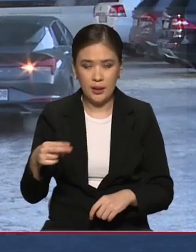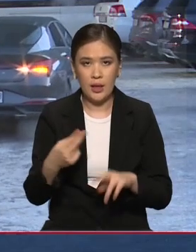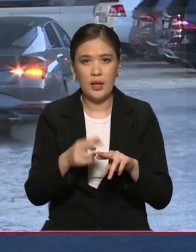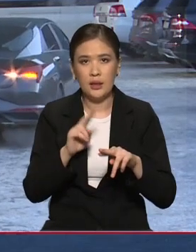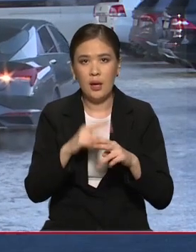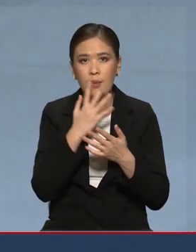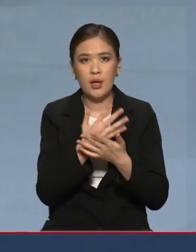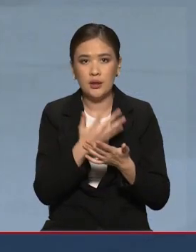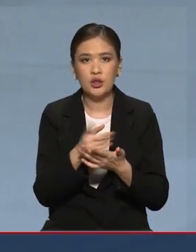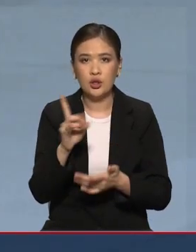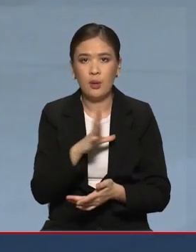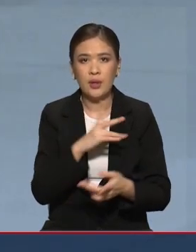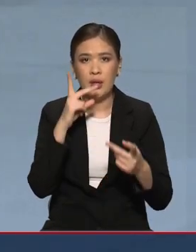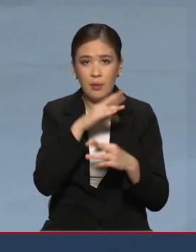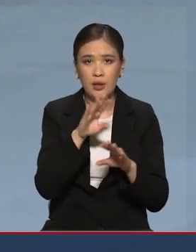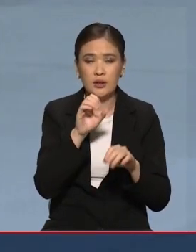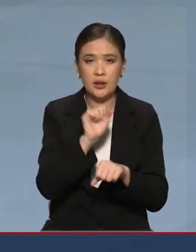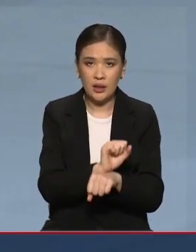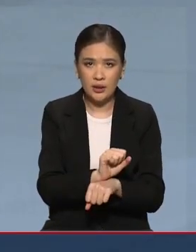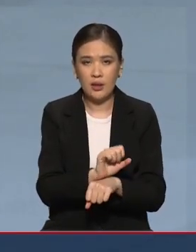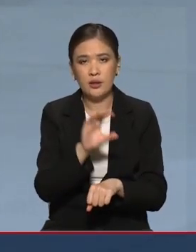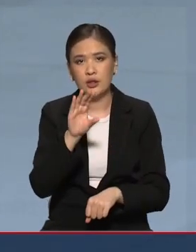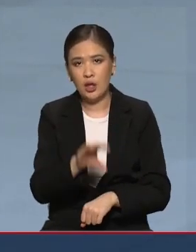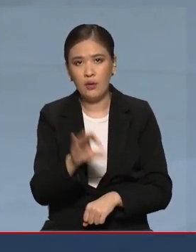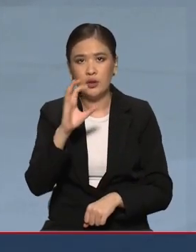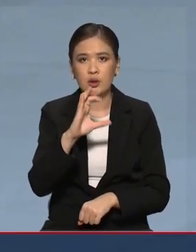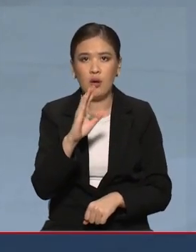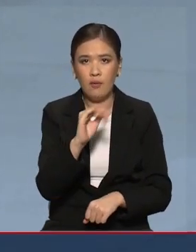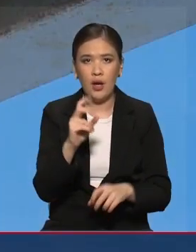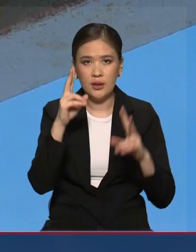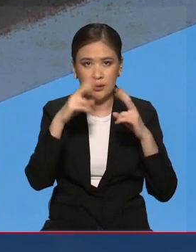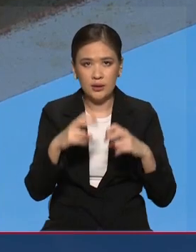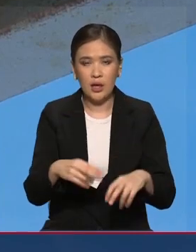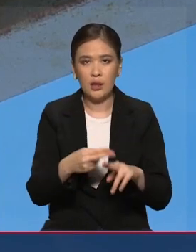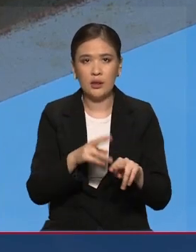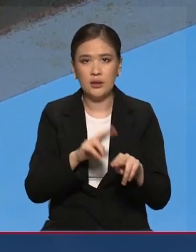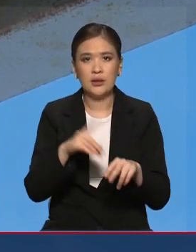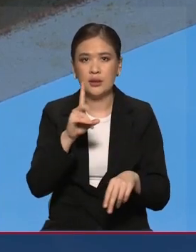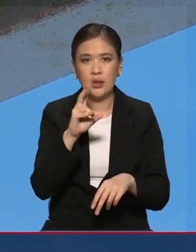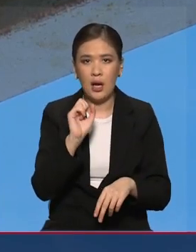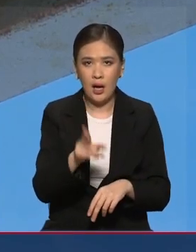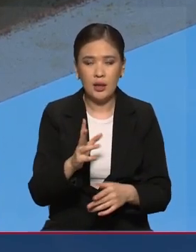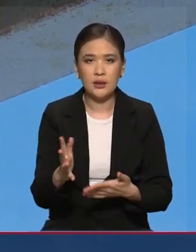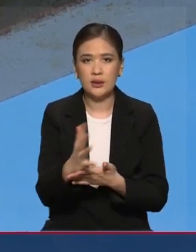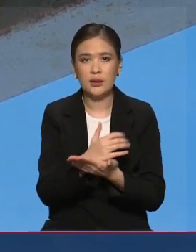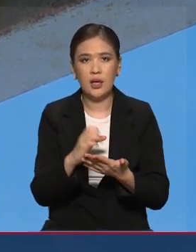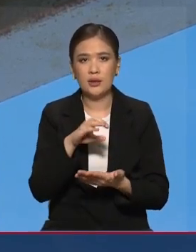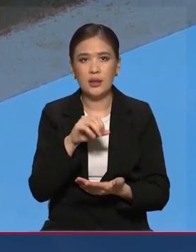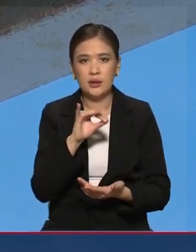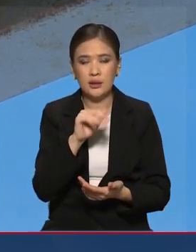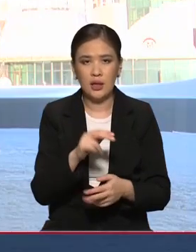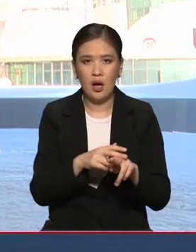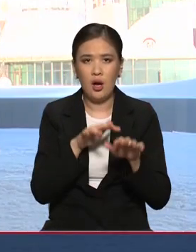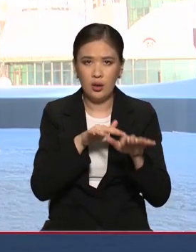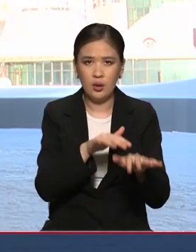числе неправильную стоянку и остановку. Также сова следит за состоянием дорожных знаков, собирает статистику загруженности